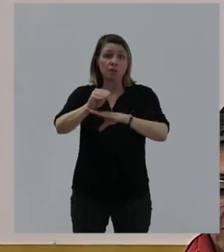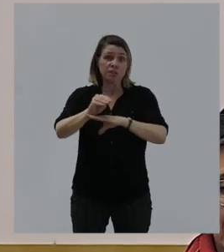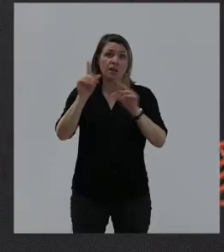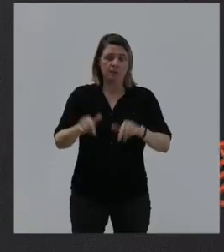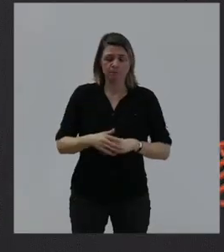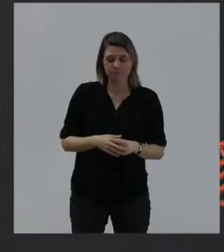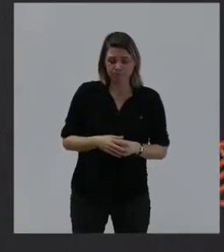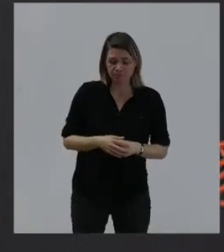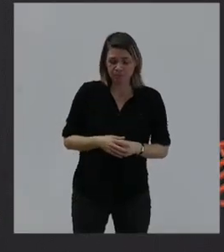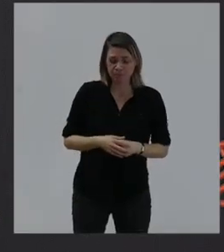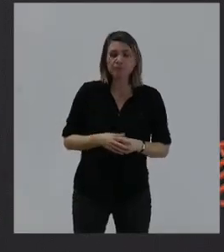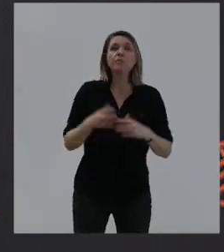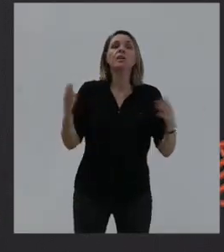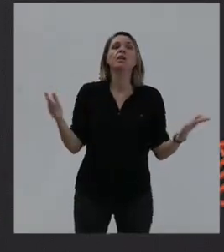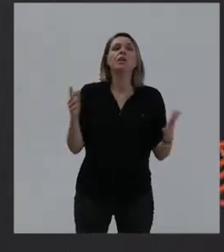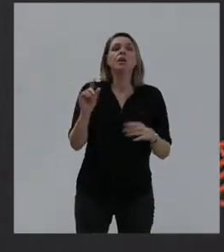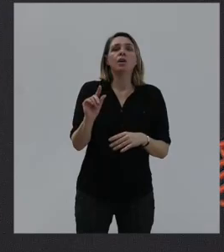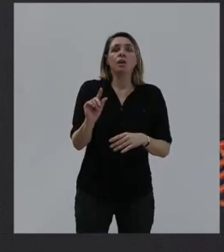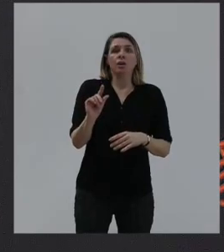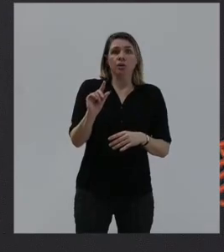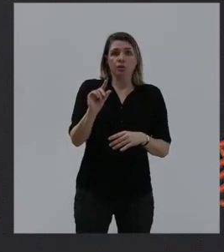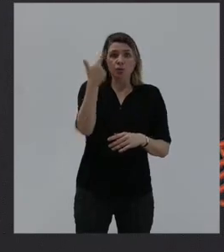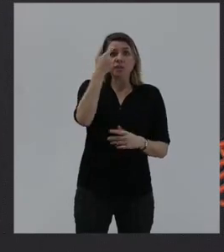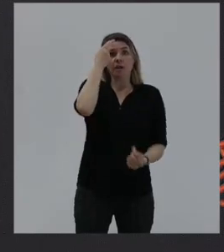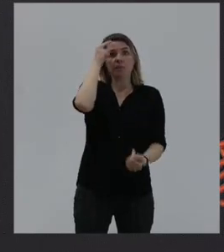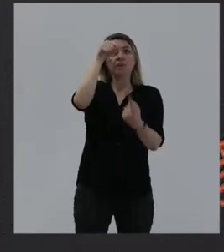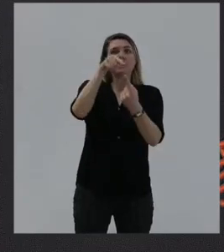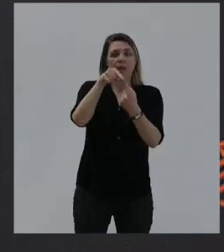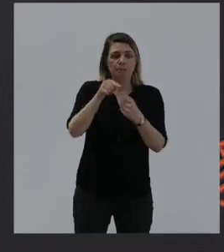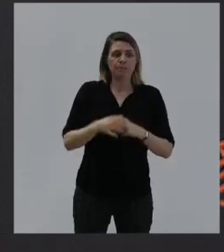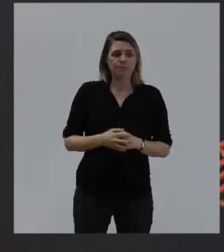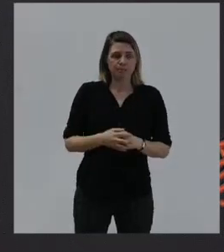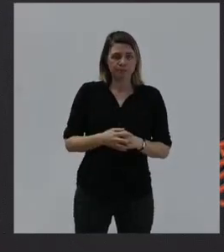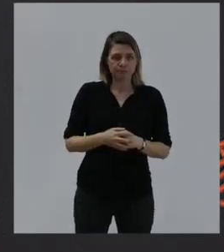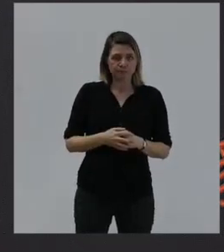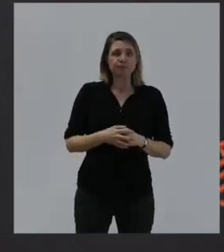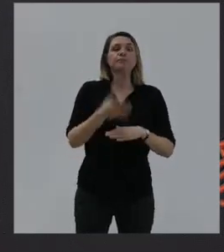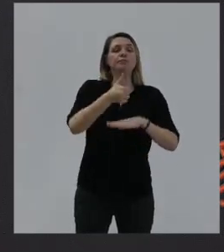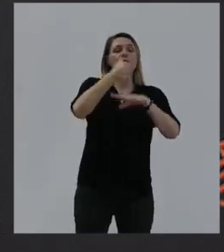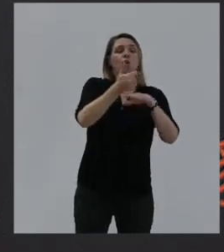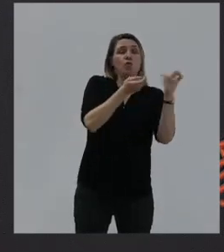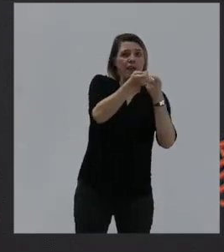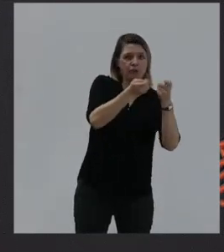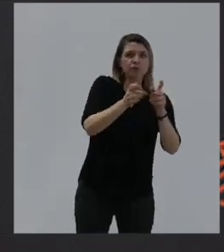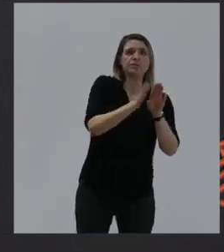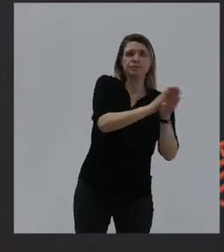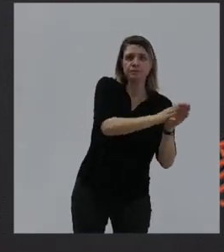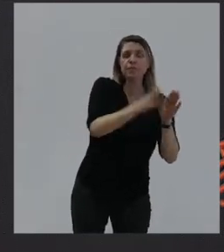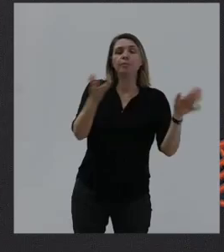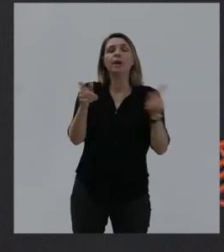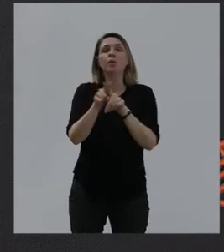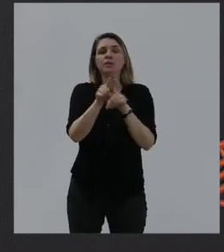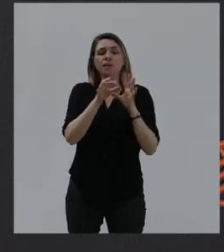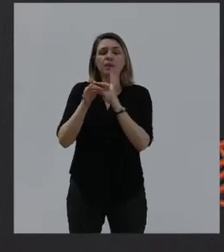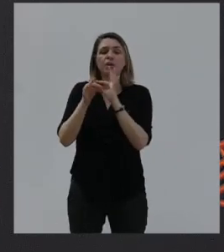en œuvre. Alors, deuxième sous-thématique, volet de cette thématique gouvernance, celle des